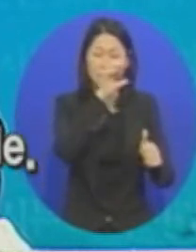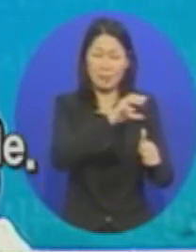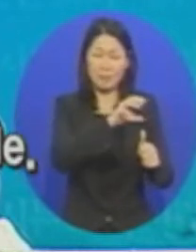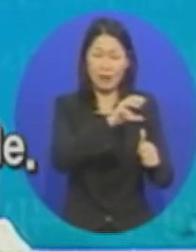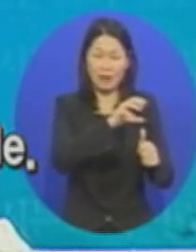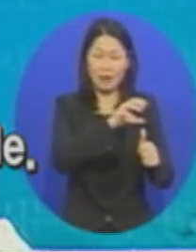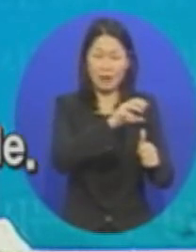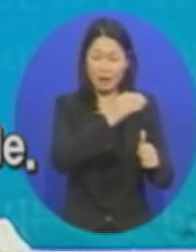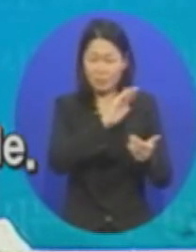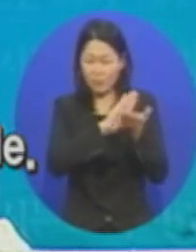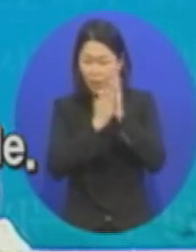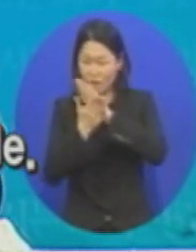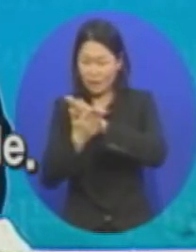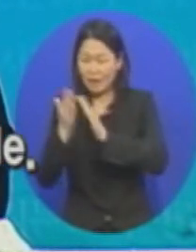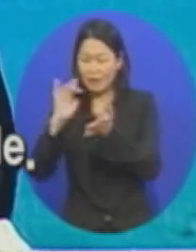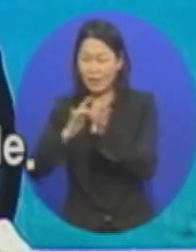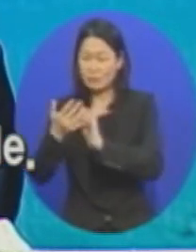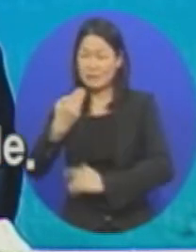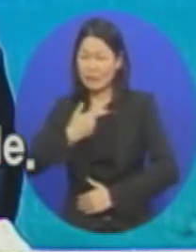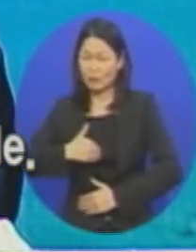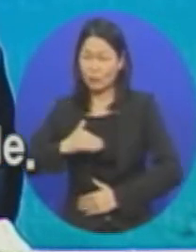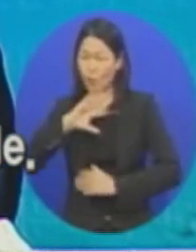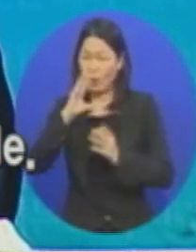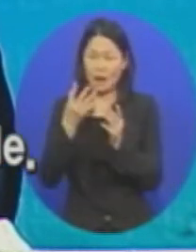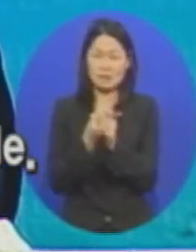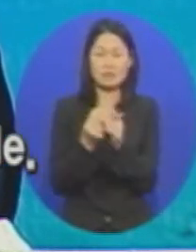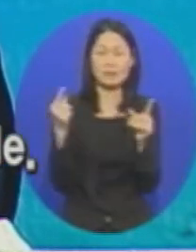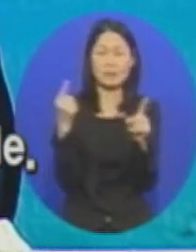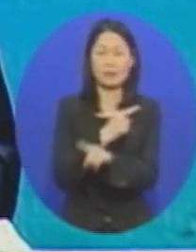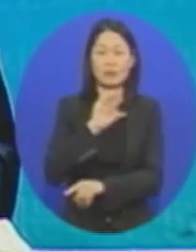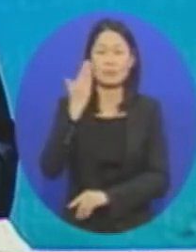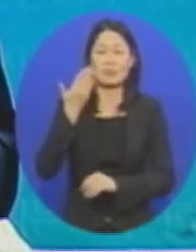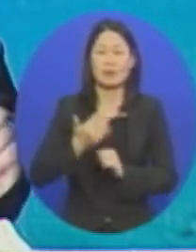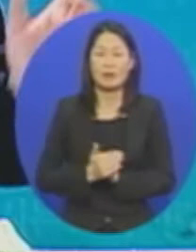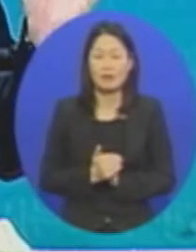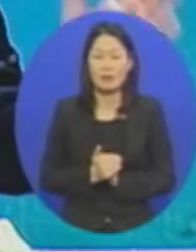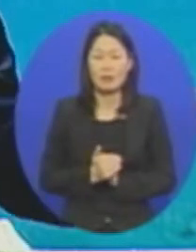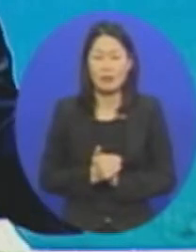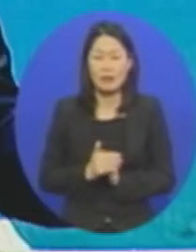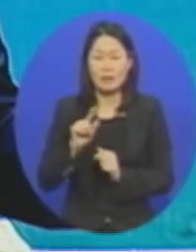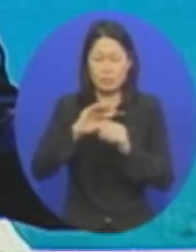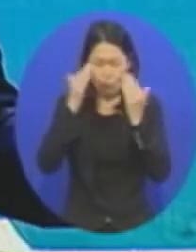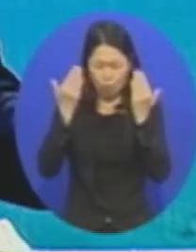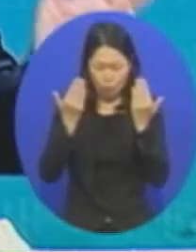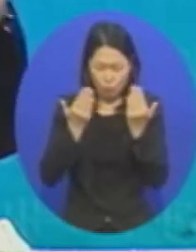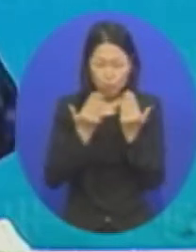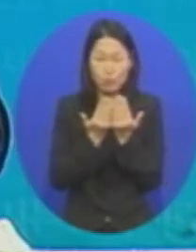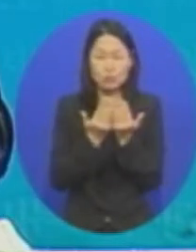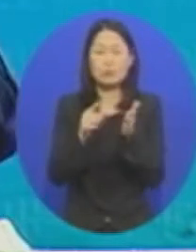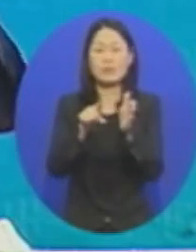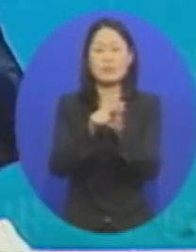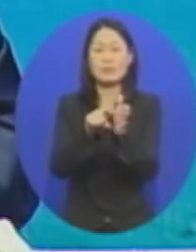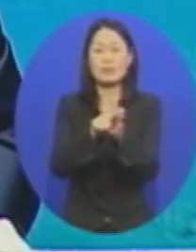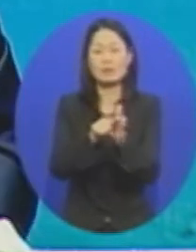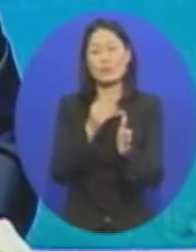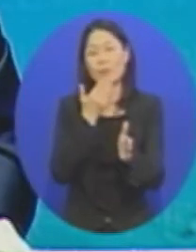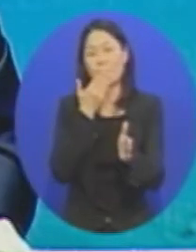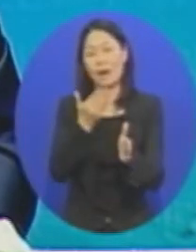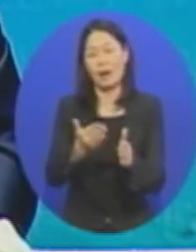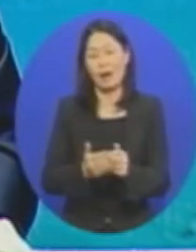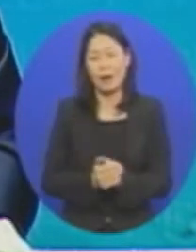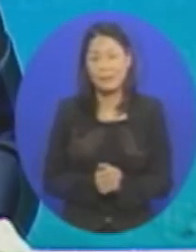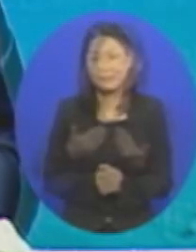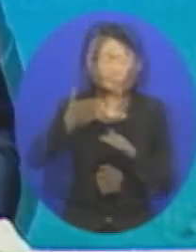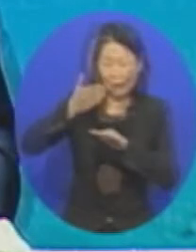사도로 사람이 완전히 바뀌어져 버려요 이것이 모두 다 믿음으로 되는거예요